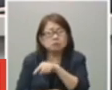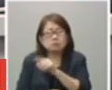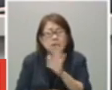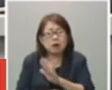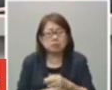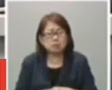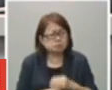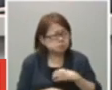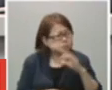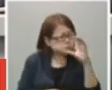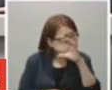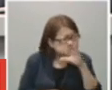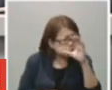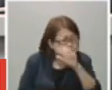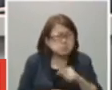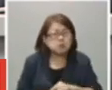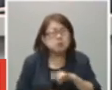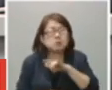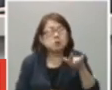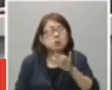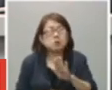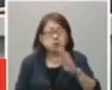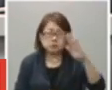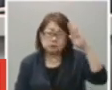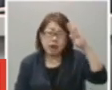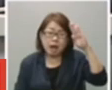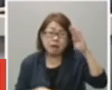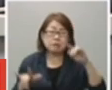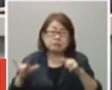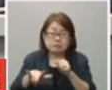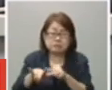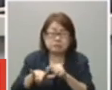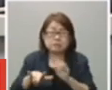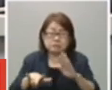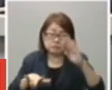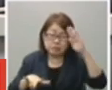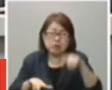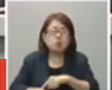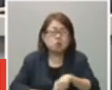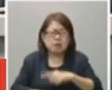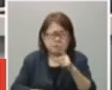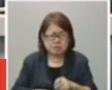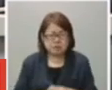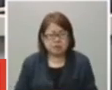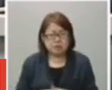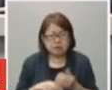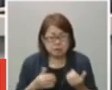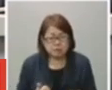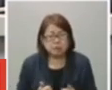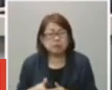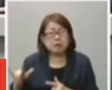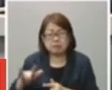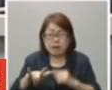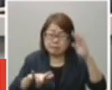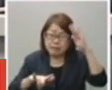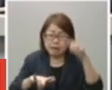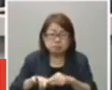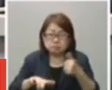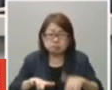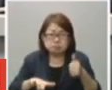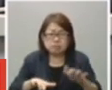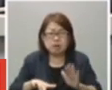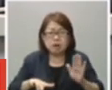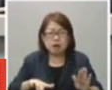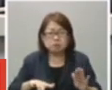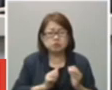พยายามที่จะไปใช้เครื่องบินทหารครับก็ทำให้เสียเวลาเพราะว่าสุดท้ายก็บินไปรับเขาไม่ได้ก็เ